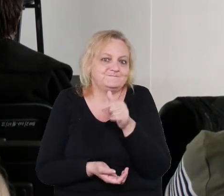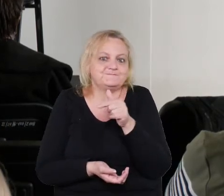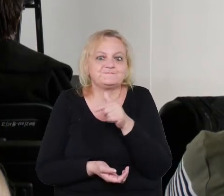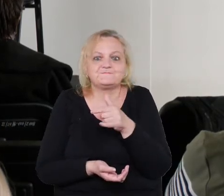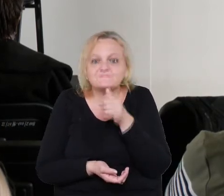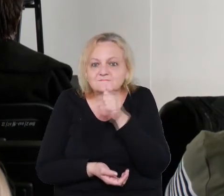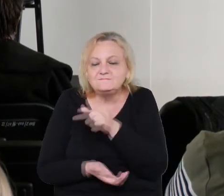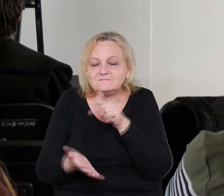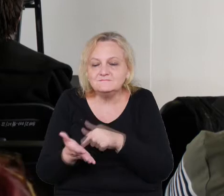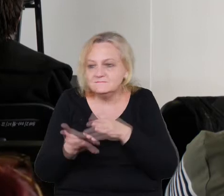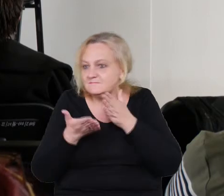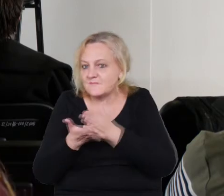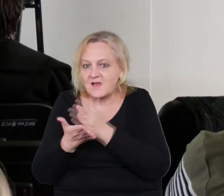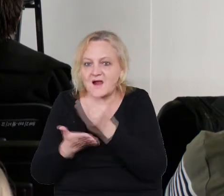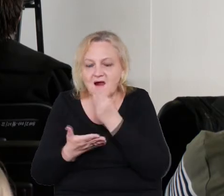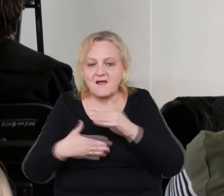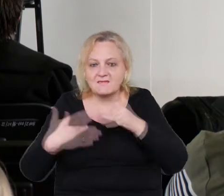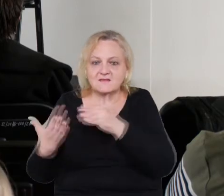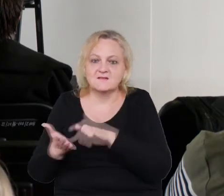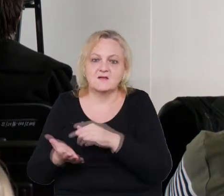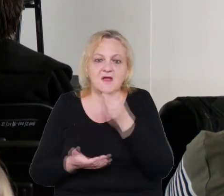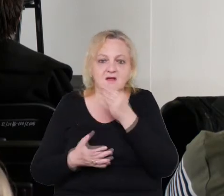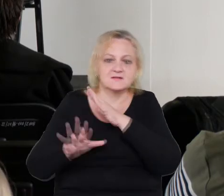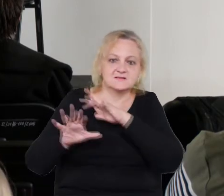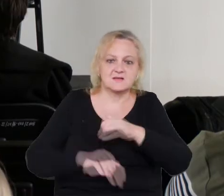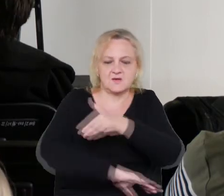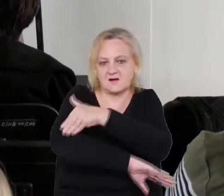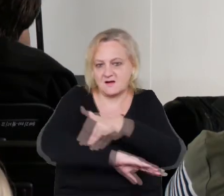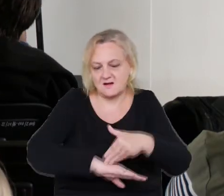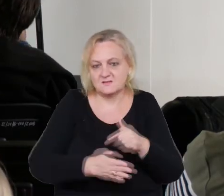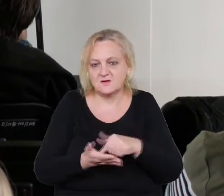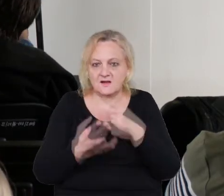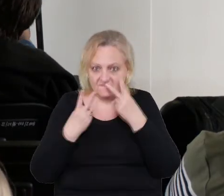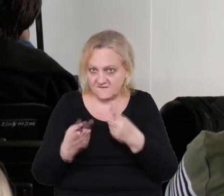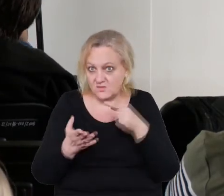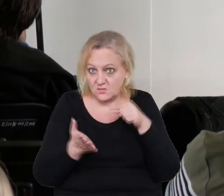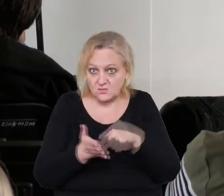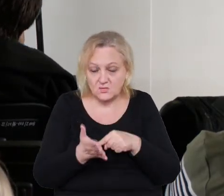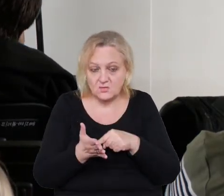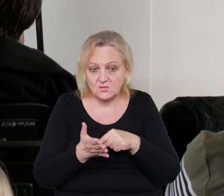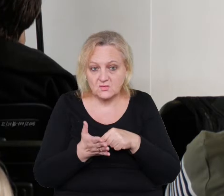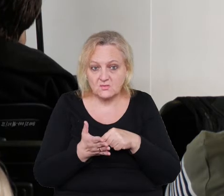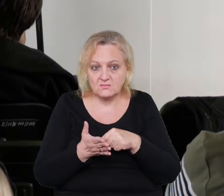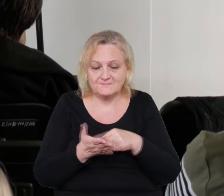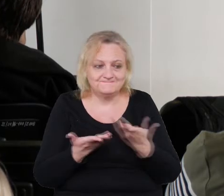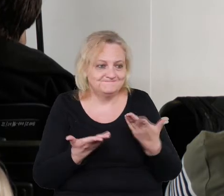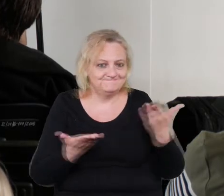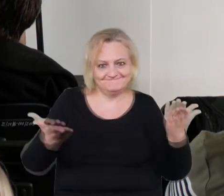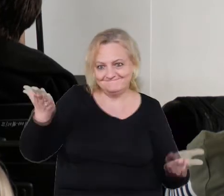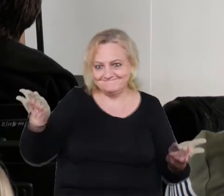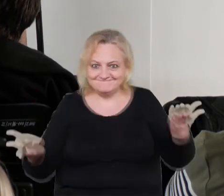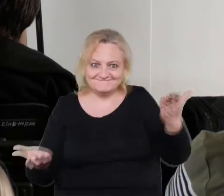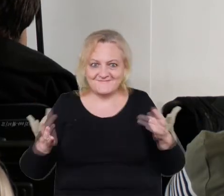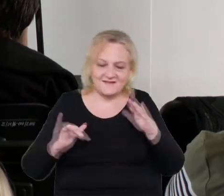może do nich dojść pomoc jedzenie bo to jedzenie jest przetrzymywane na granicy gdy widzisz tutaj jakiegoś dużego dysonansu